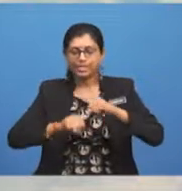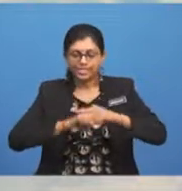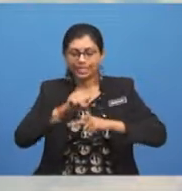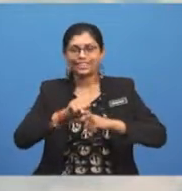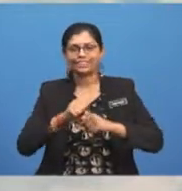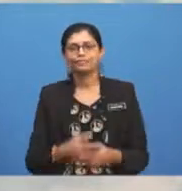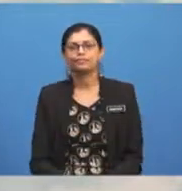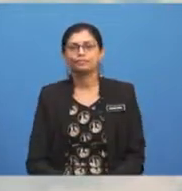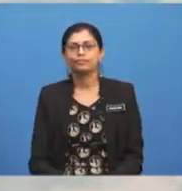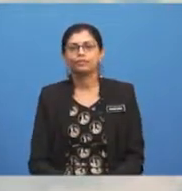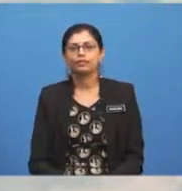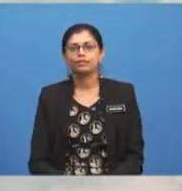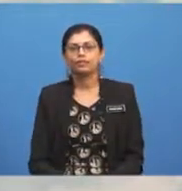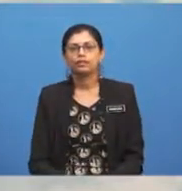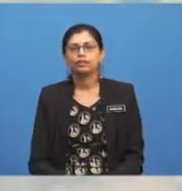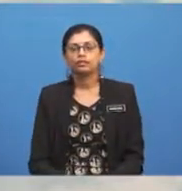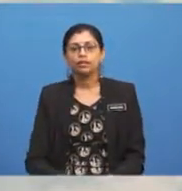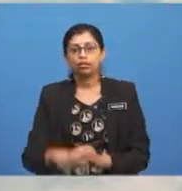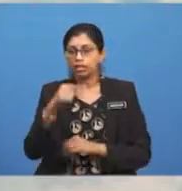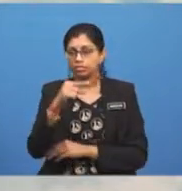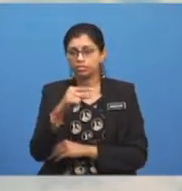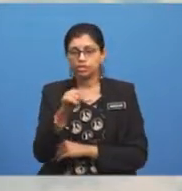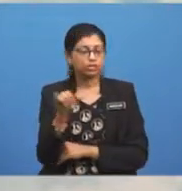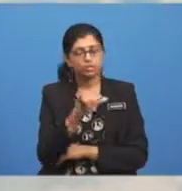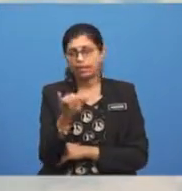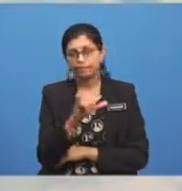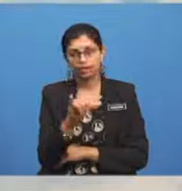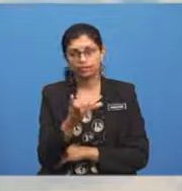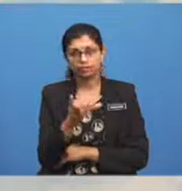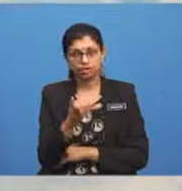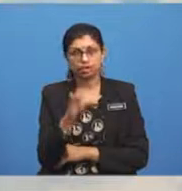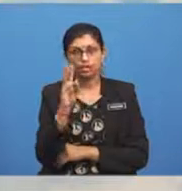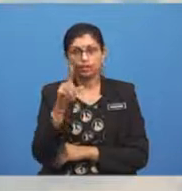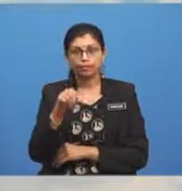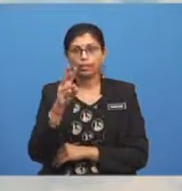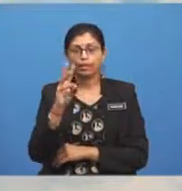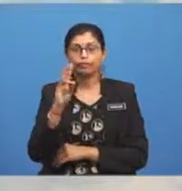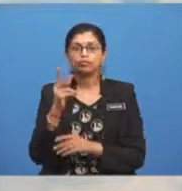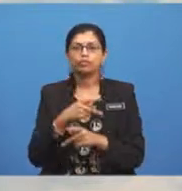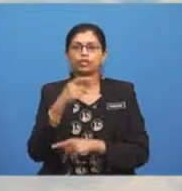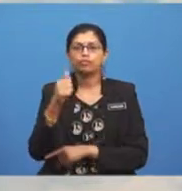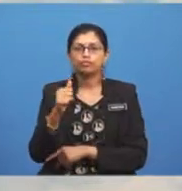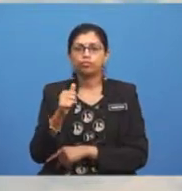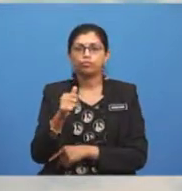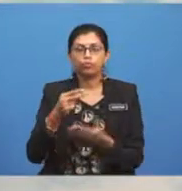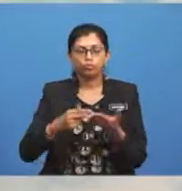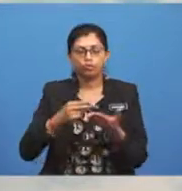Manakala nilai G adalah nilai pemalar kegravitian, iaitu bersamaan dengan